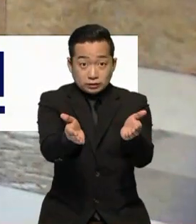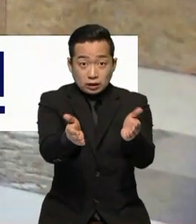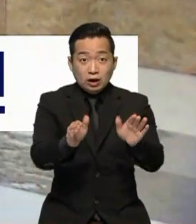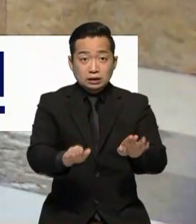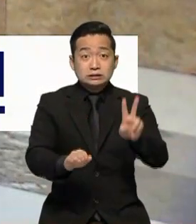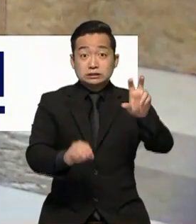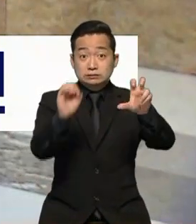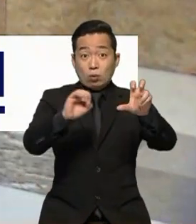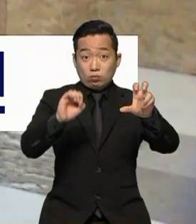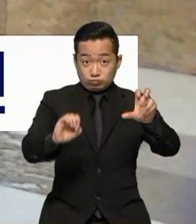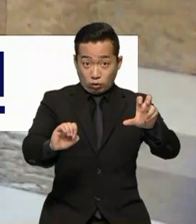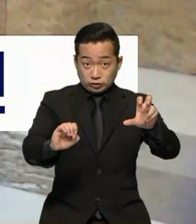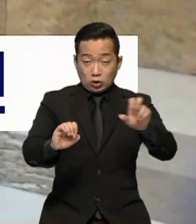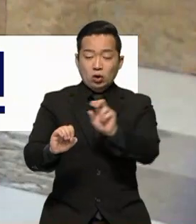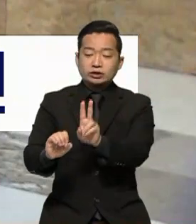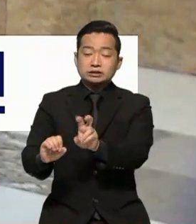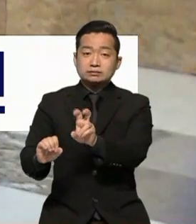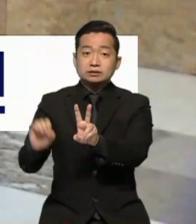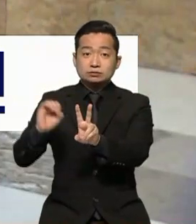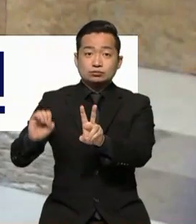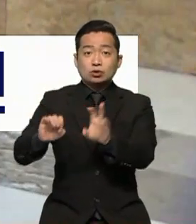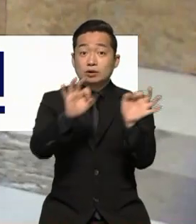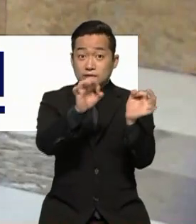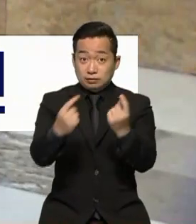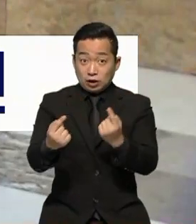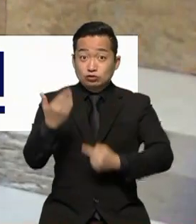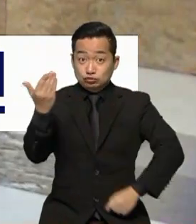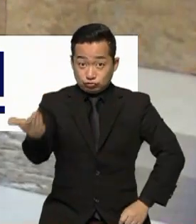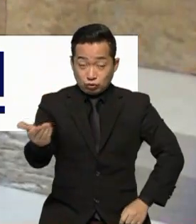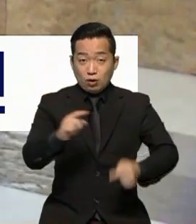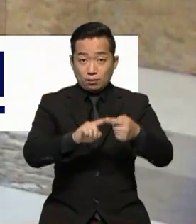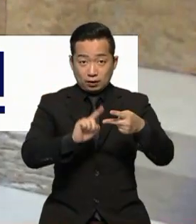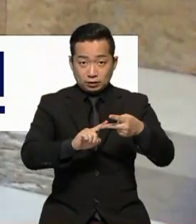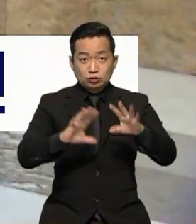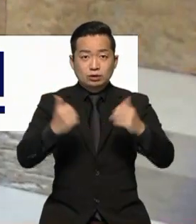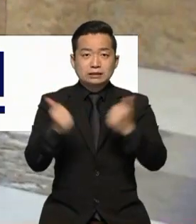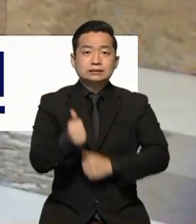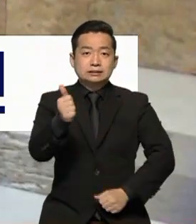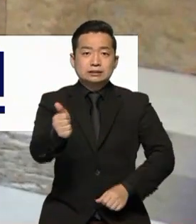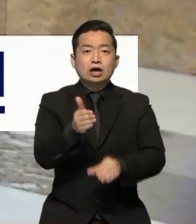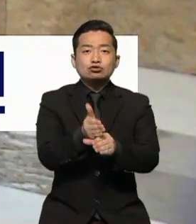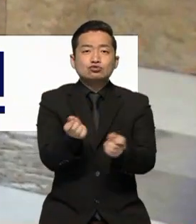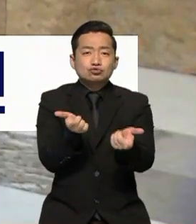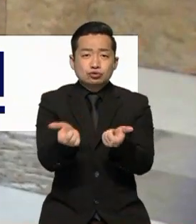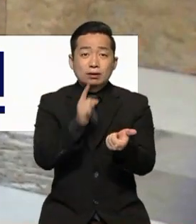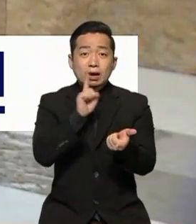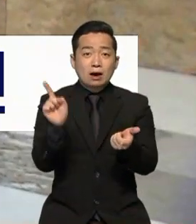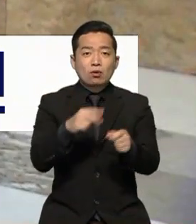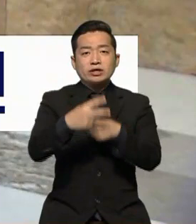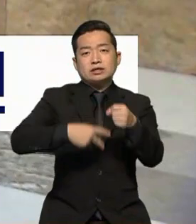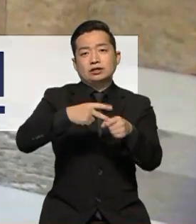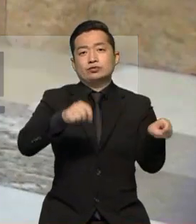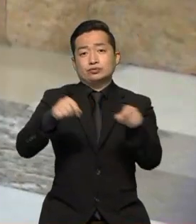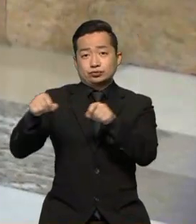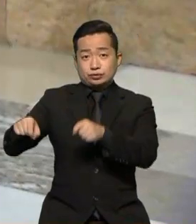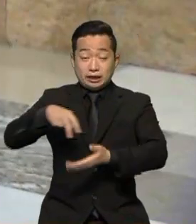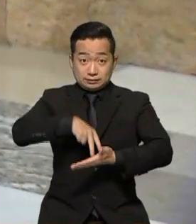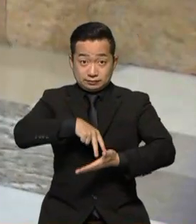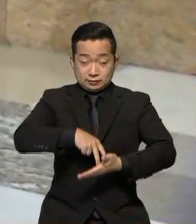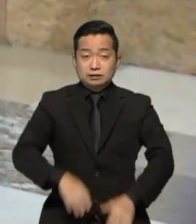현행 25%에서 22%로 인하하거나 최소한 국회의장 중재안대로 2년 유예기간을 두겠다는